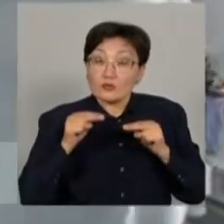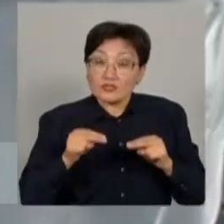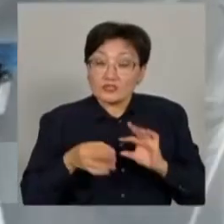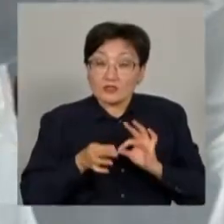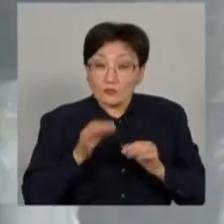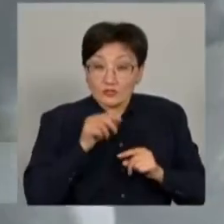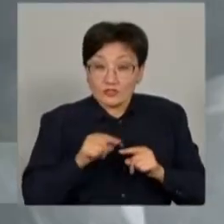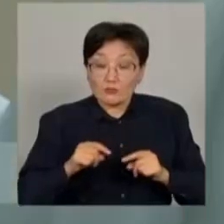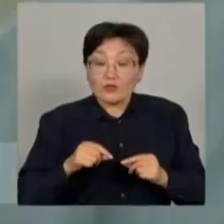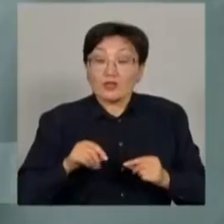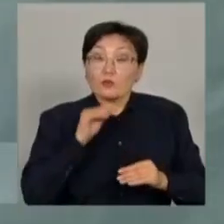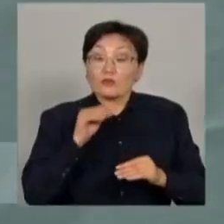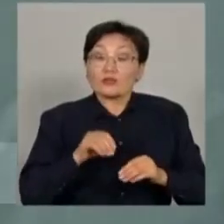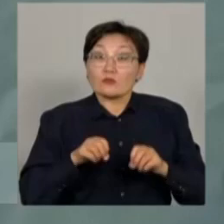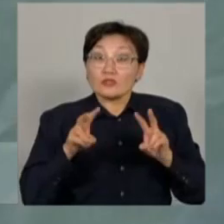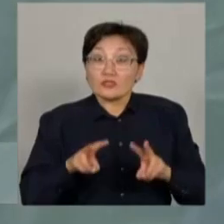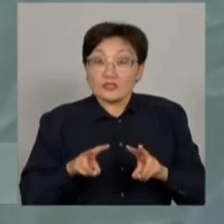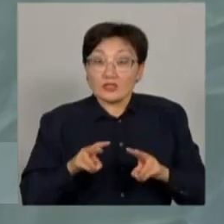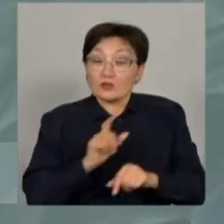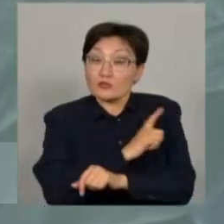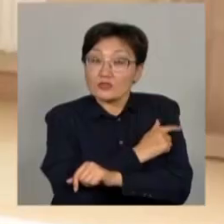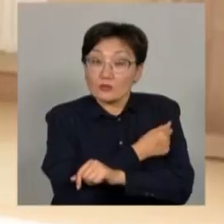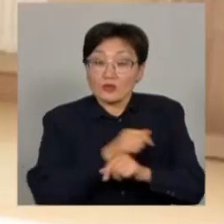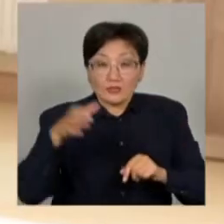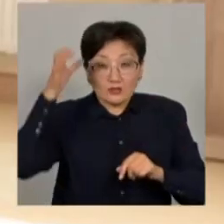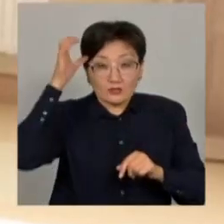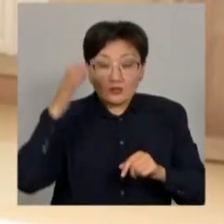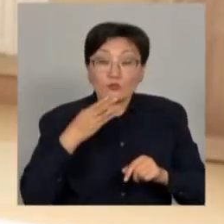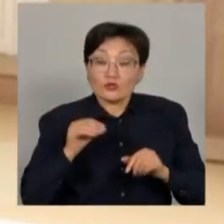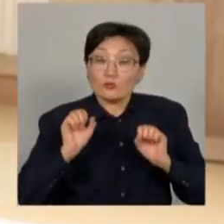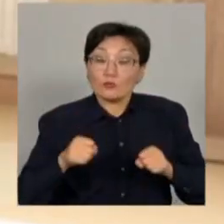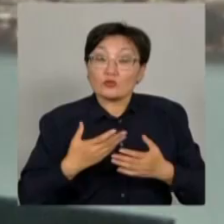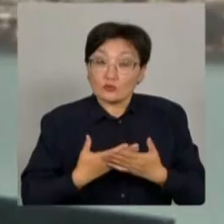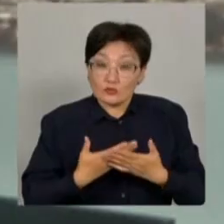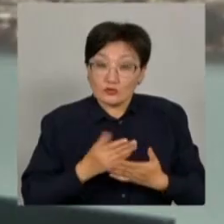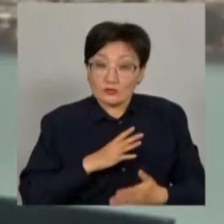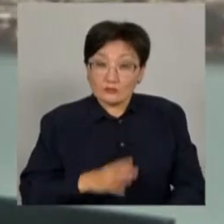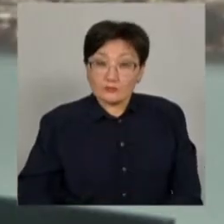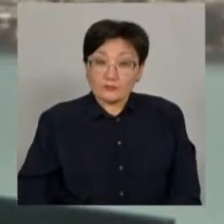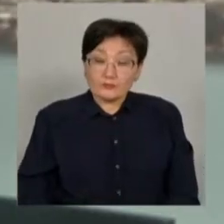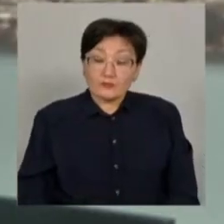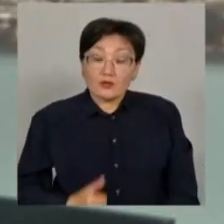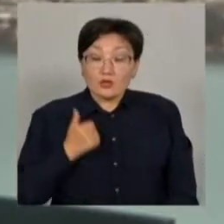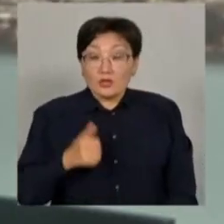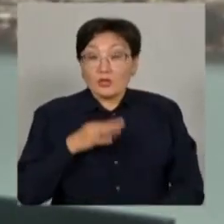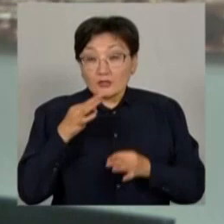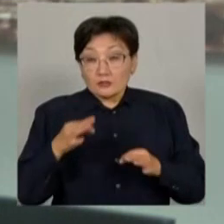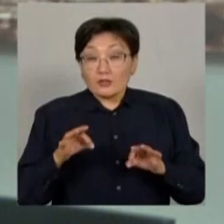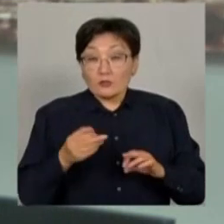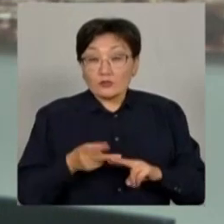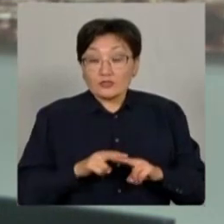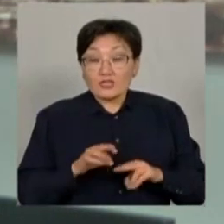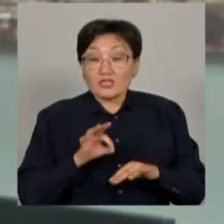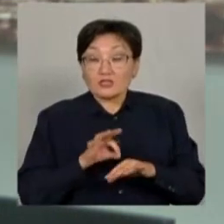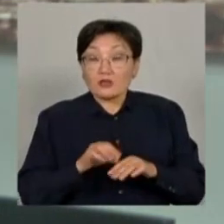Қиын кезеңде кәсіби мамандар шыңдалып, елдегі медицина ғылымы өз мүмкіндіктерін көрсетті. Мақтана кететін дүние, бізде осы